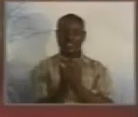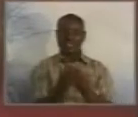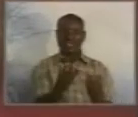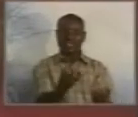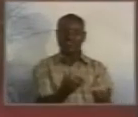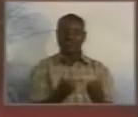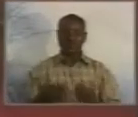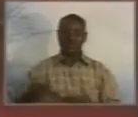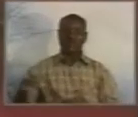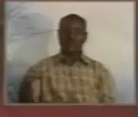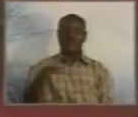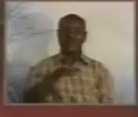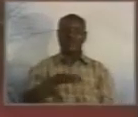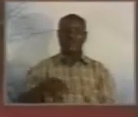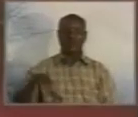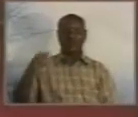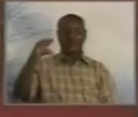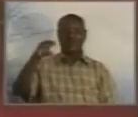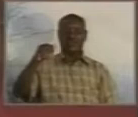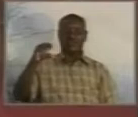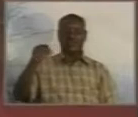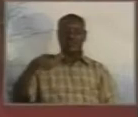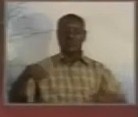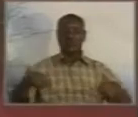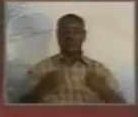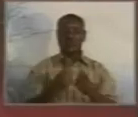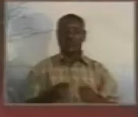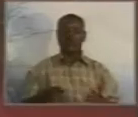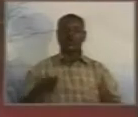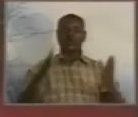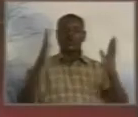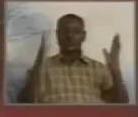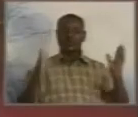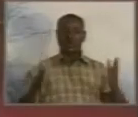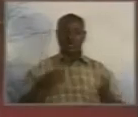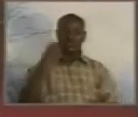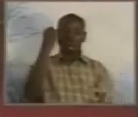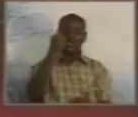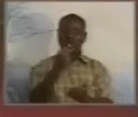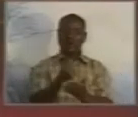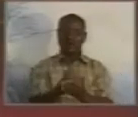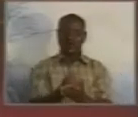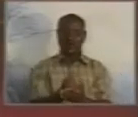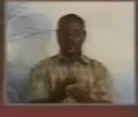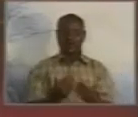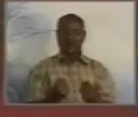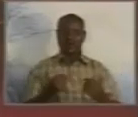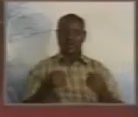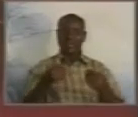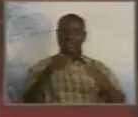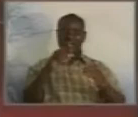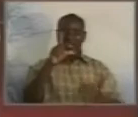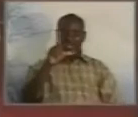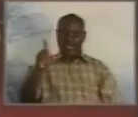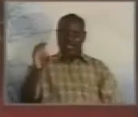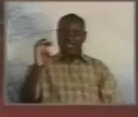yini mogor nili tulu miak amba lesen hizi zisha